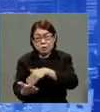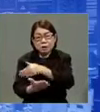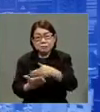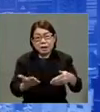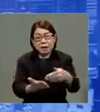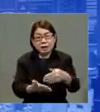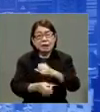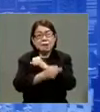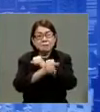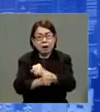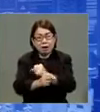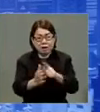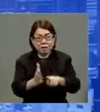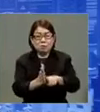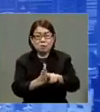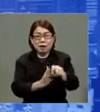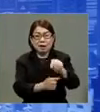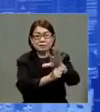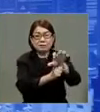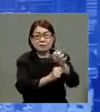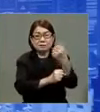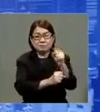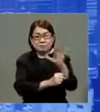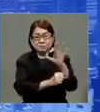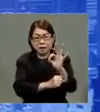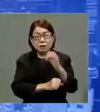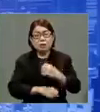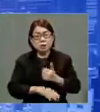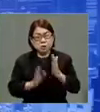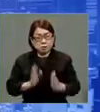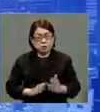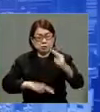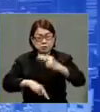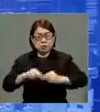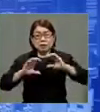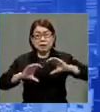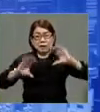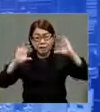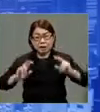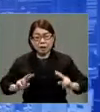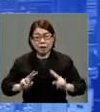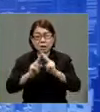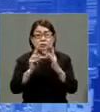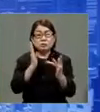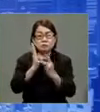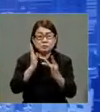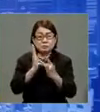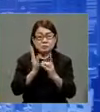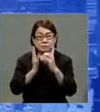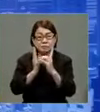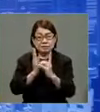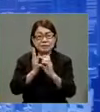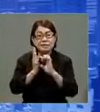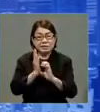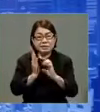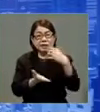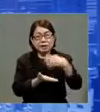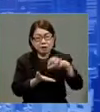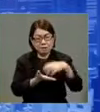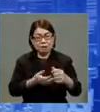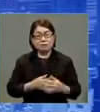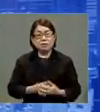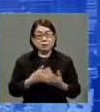า2019ท่านผู้ตรวจราชการกระทรวงดิจิทัลเพื่อเศรษฐกิจและสังคมเนี่ยมาให้ในรายละเอียดด้วยนะครับแต่ว่าก่อนอื่นครับสำหรับ